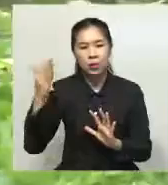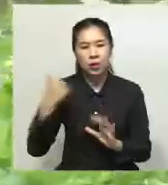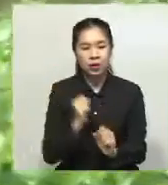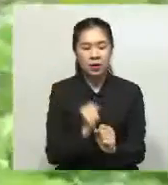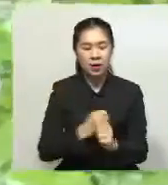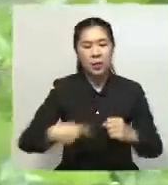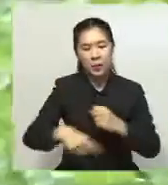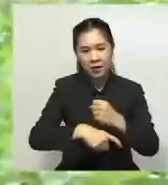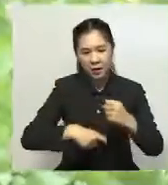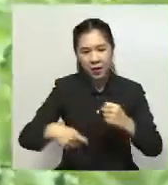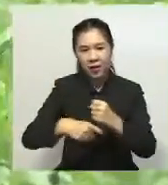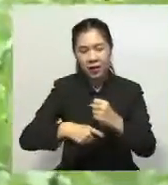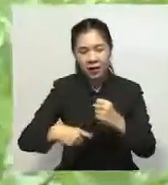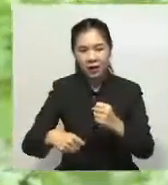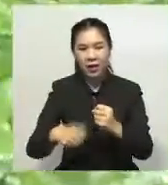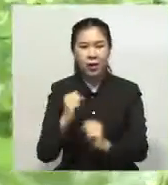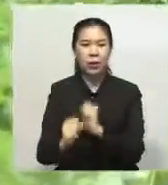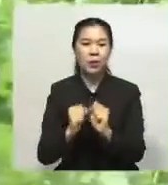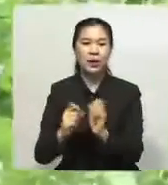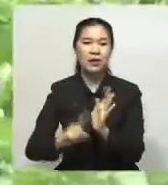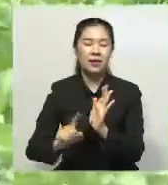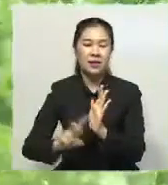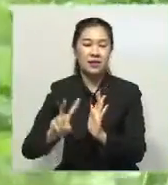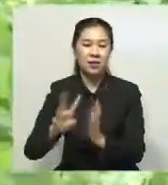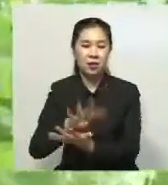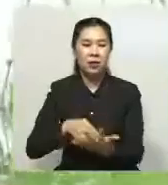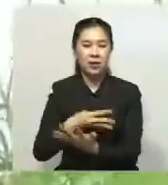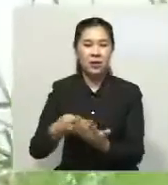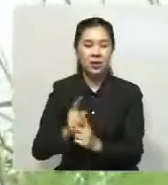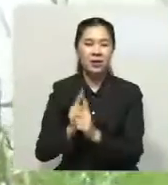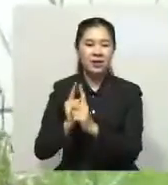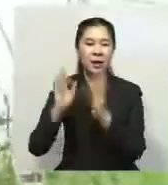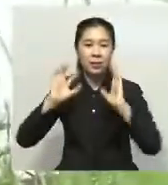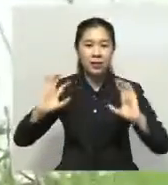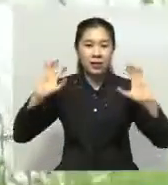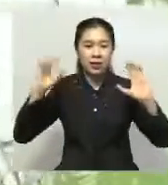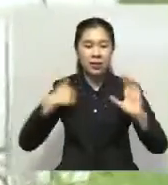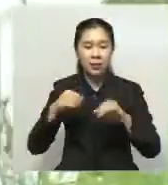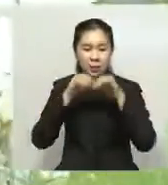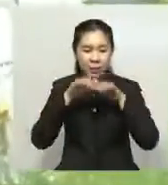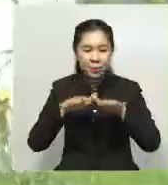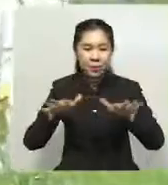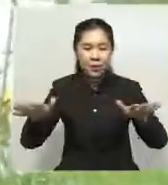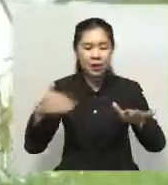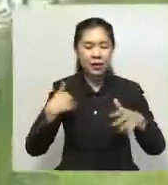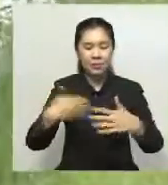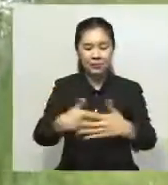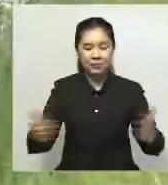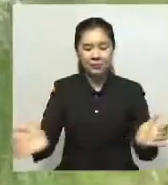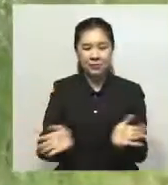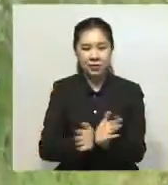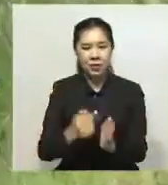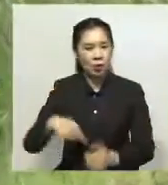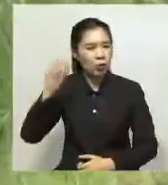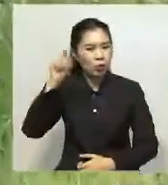เกี่ยวข้าวนาปรังระยะที่2ของปีตามมาตรการของรัฐบาลที่ได้ประกาศให้เกษตรกรในพื้นที่รับน้ำเร่งเก็บ